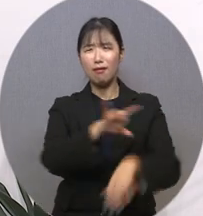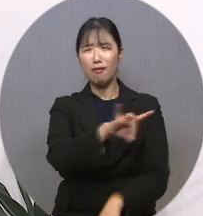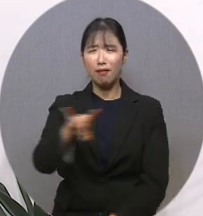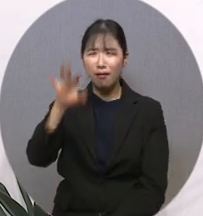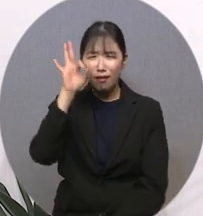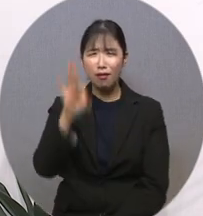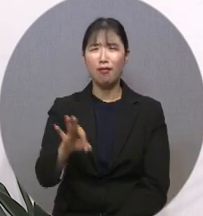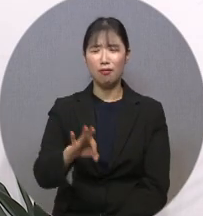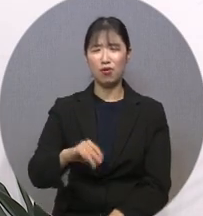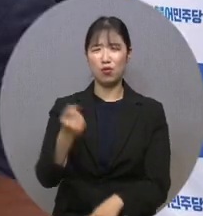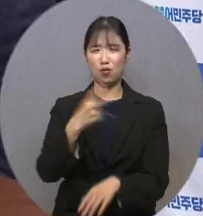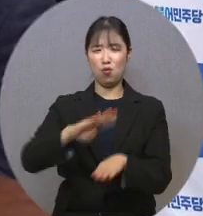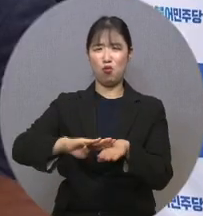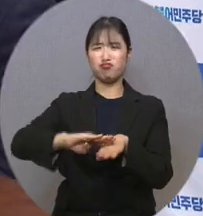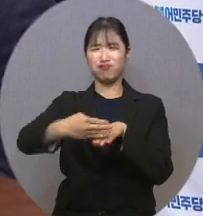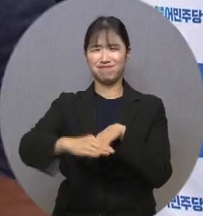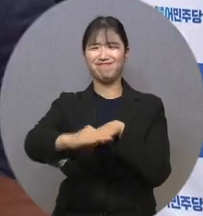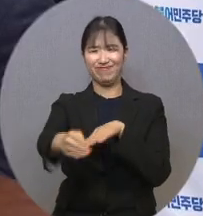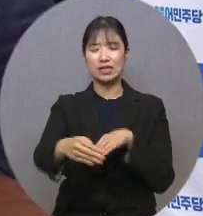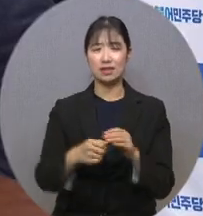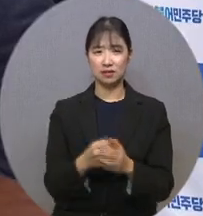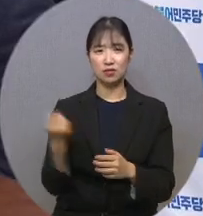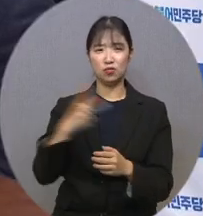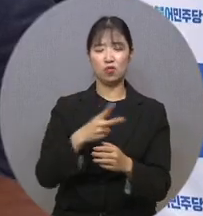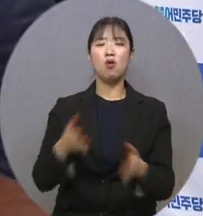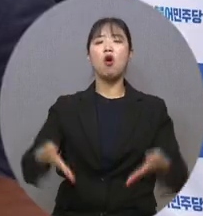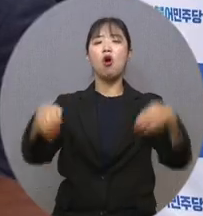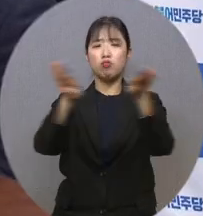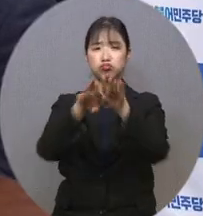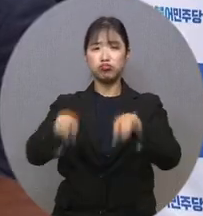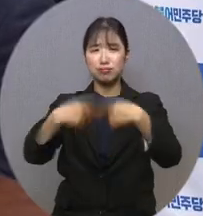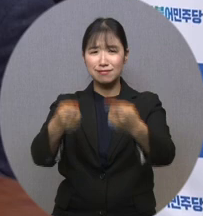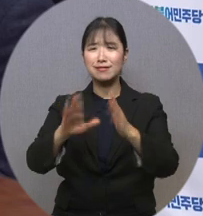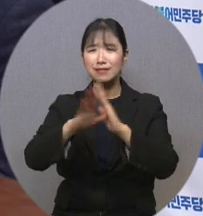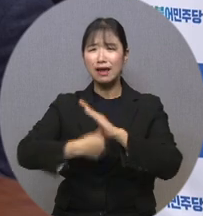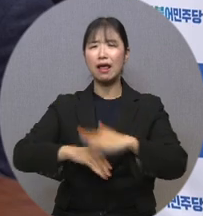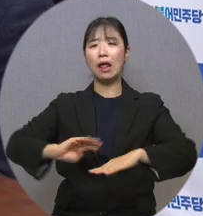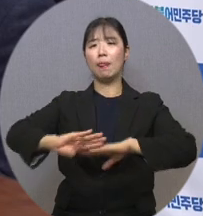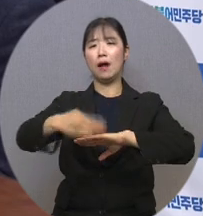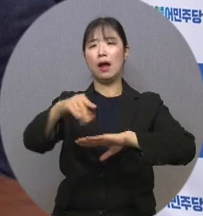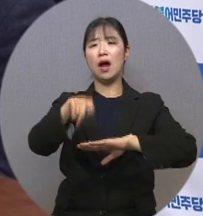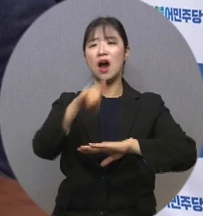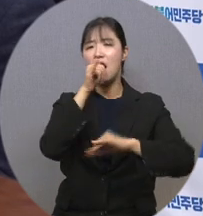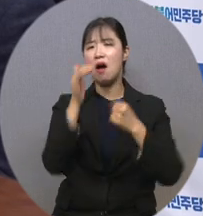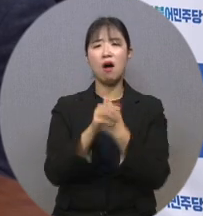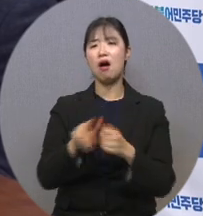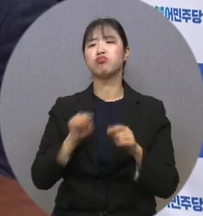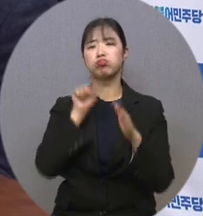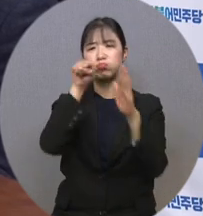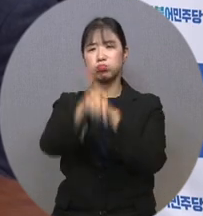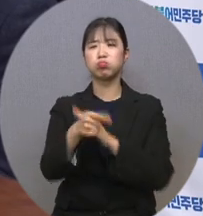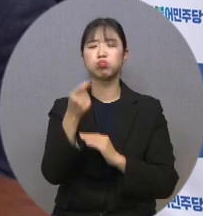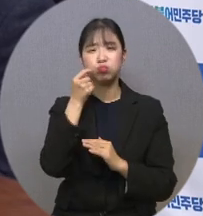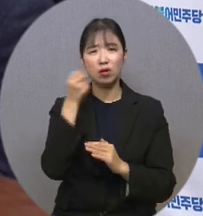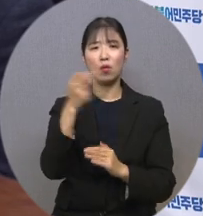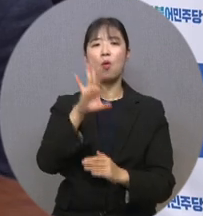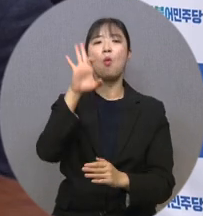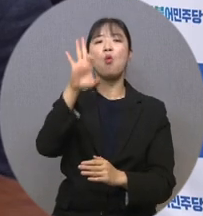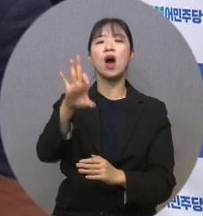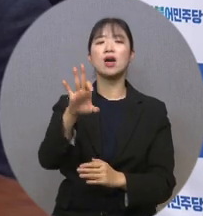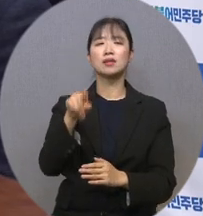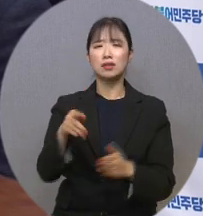보도블록에 울퉁불퉁한 거라든가 또는 건물에 진입하는데 층계가 있어서 진입을 못한다든가 진입해도 화장실 같은